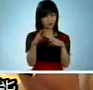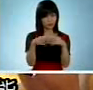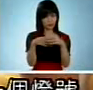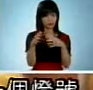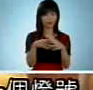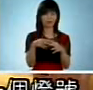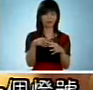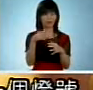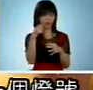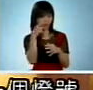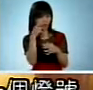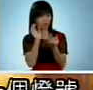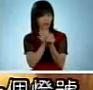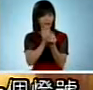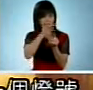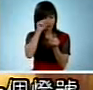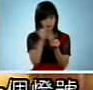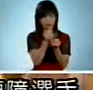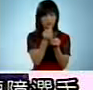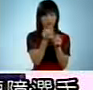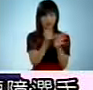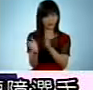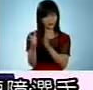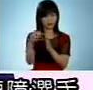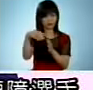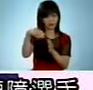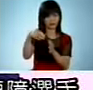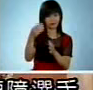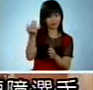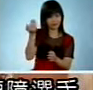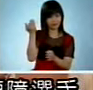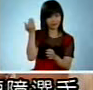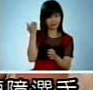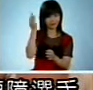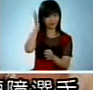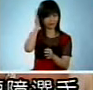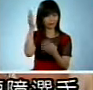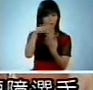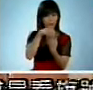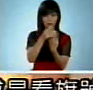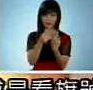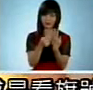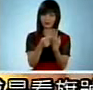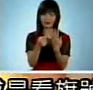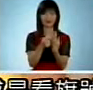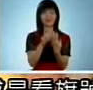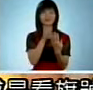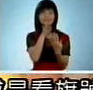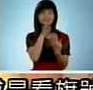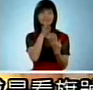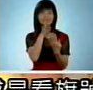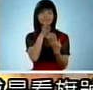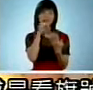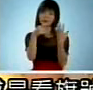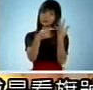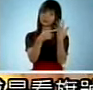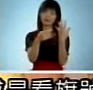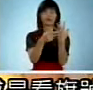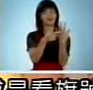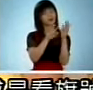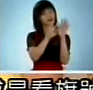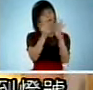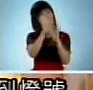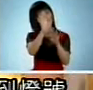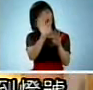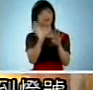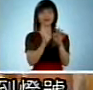可能特别帮他准备一个灯号。 对对对， 而且在早期的听障选手大部分是比手势或是看旗